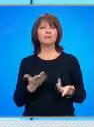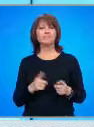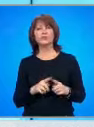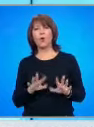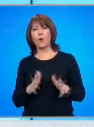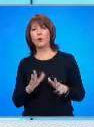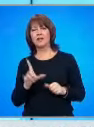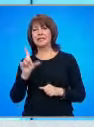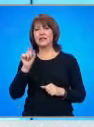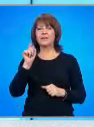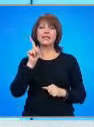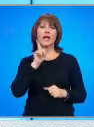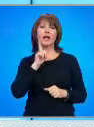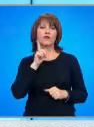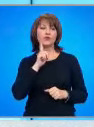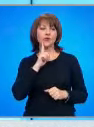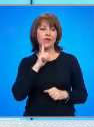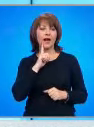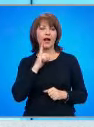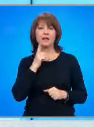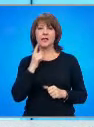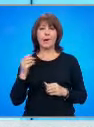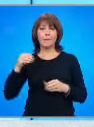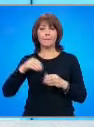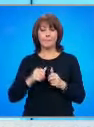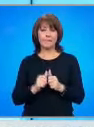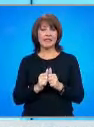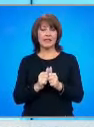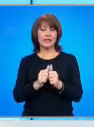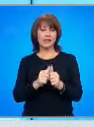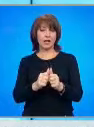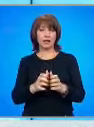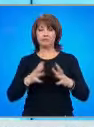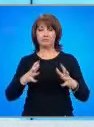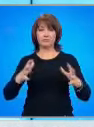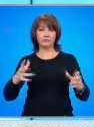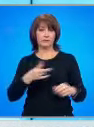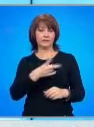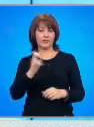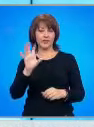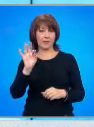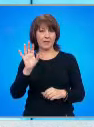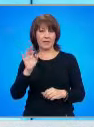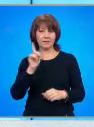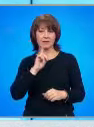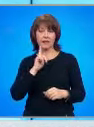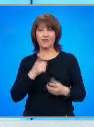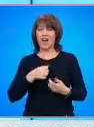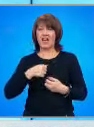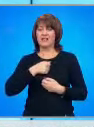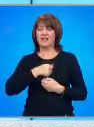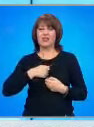може би около 70 човека се присъединиха в пъти повече и станаха около 250, което изключително ни